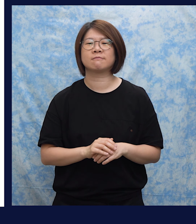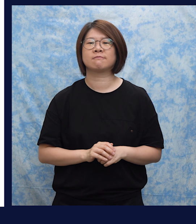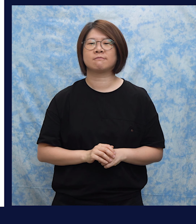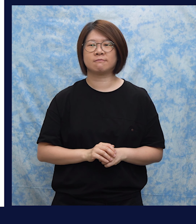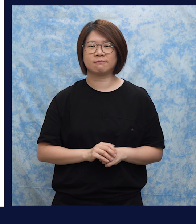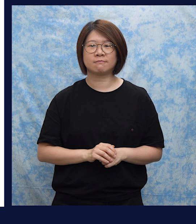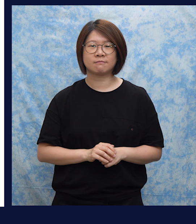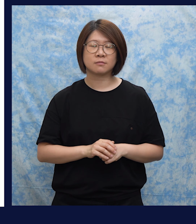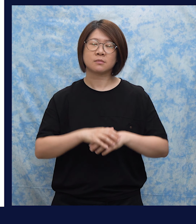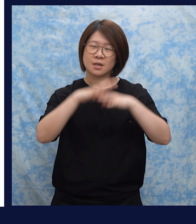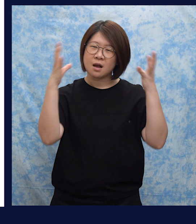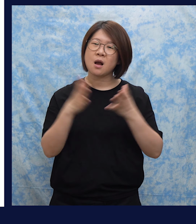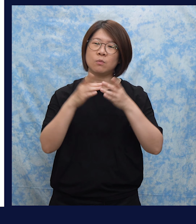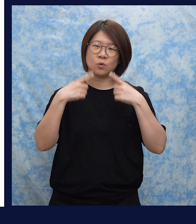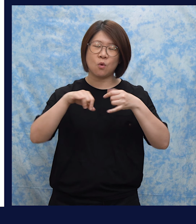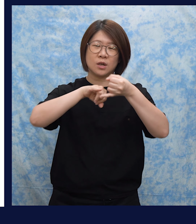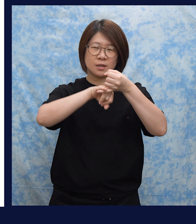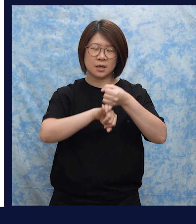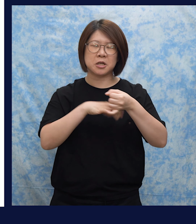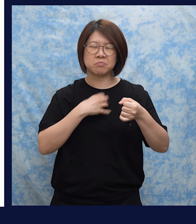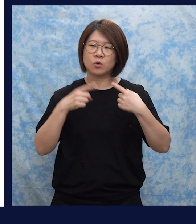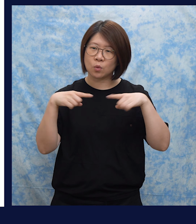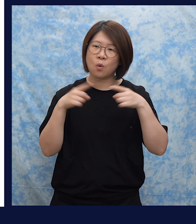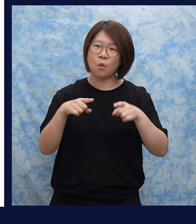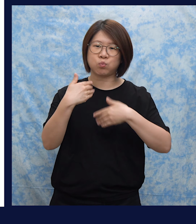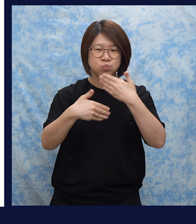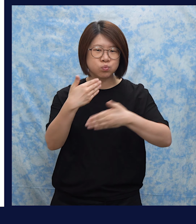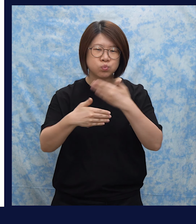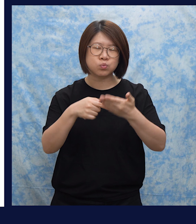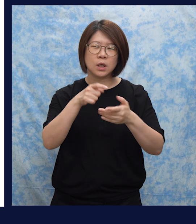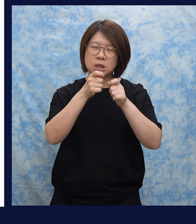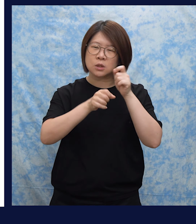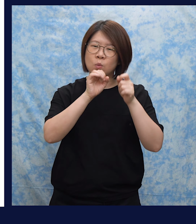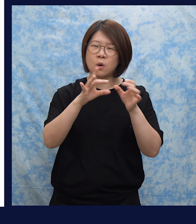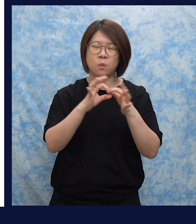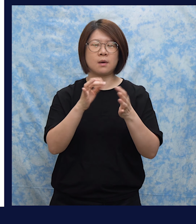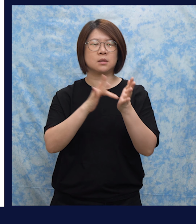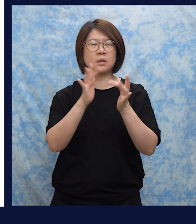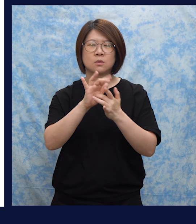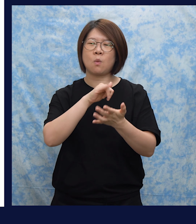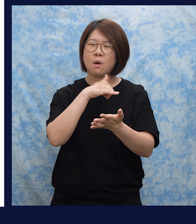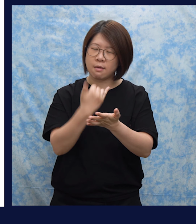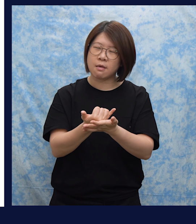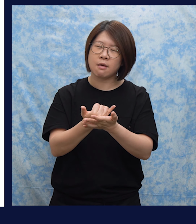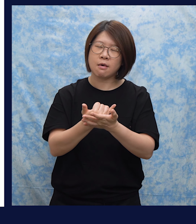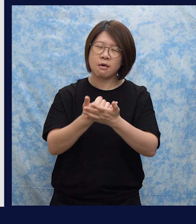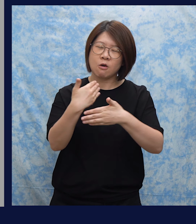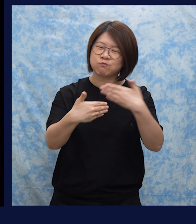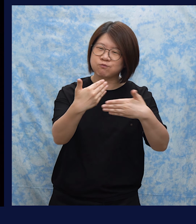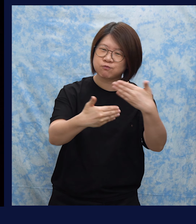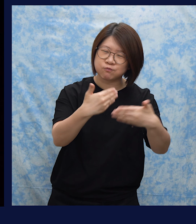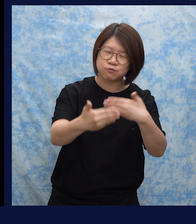下嘅感覺嚟嘅。成個約翰《受難曲》反而佢嘅過程入面，佢好多描述翻耶